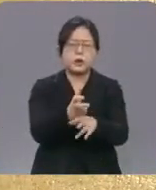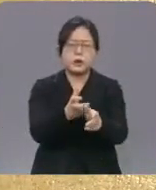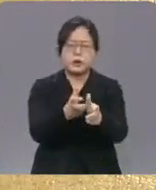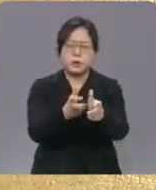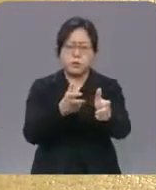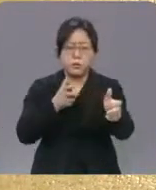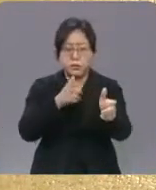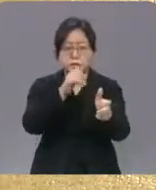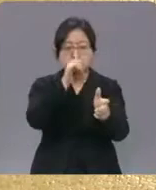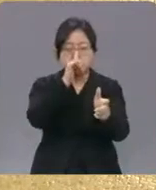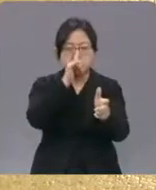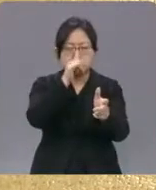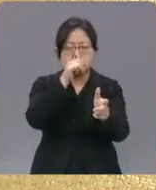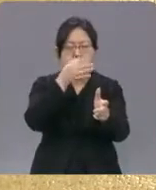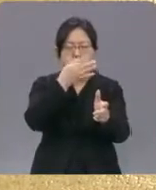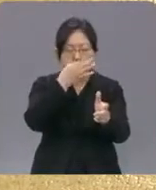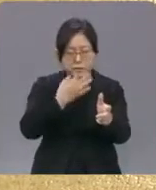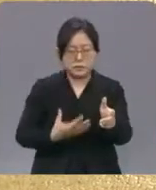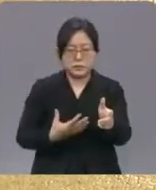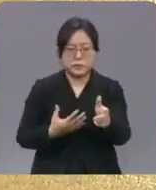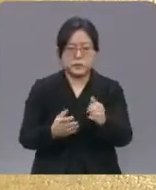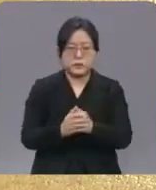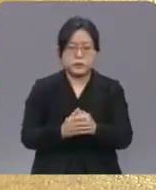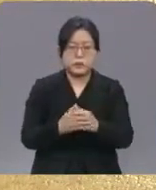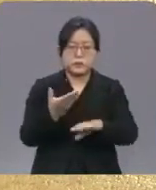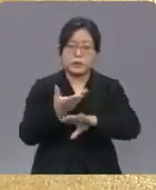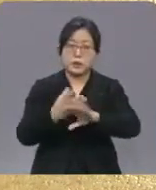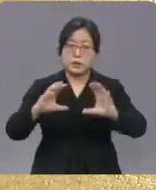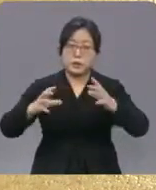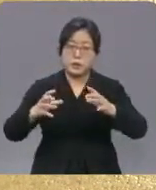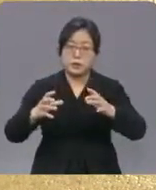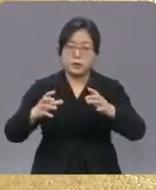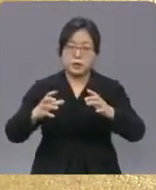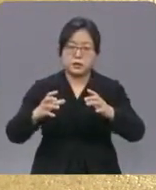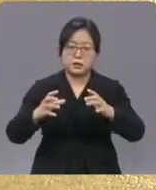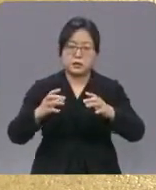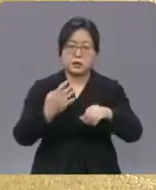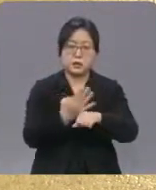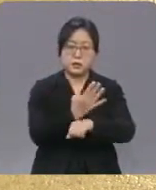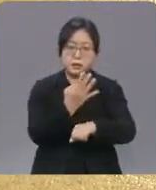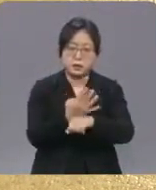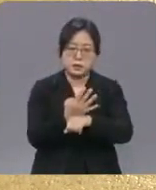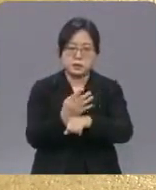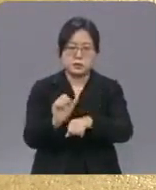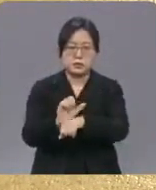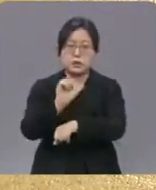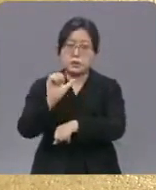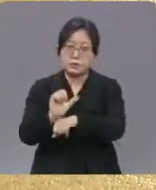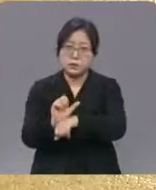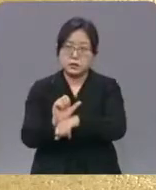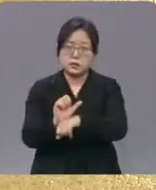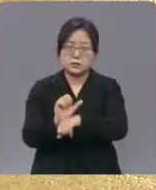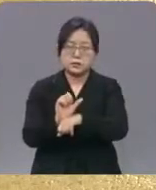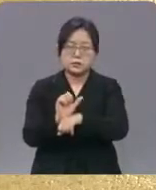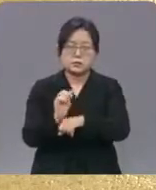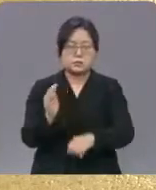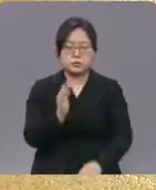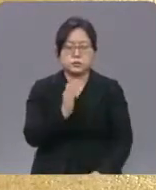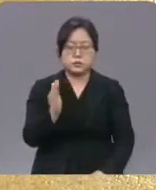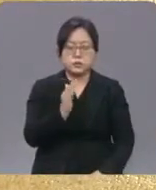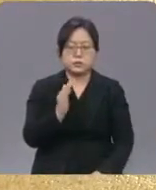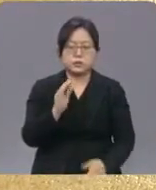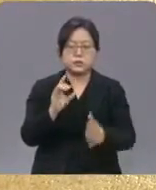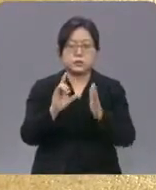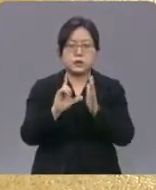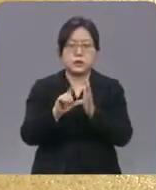пробок, блокпосты. Ну, а потом быстро проехались из Одессы